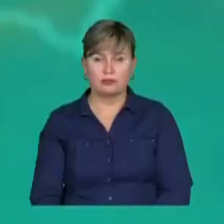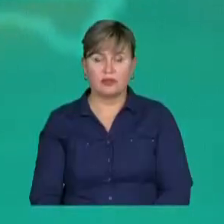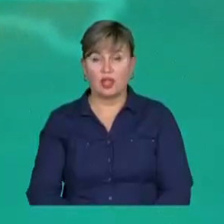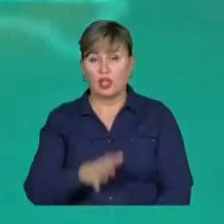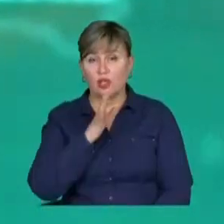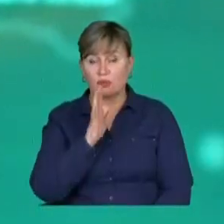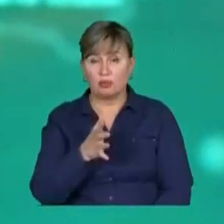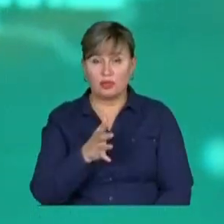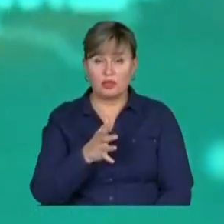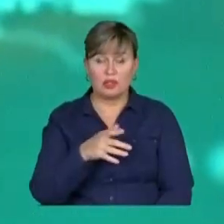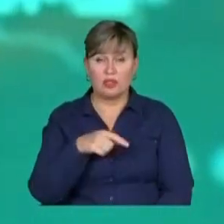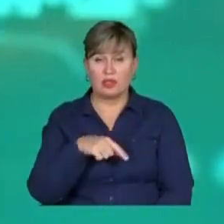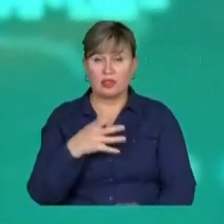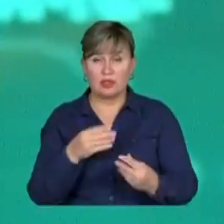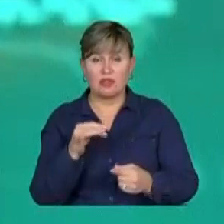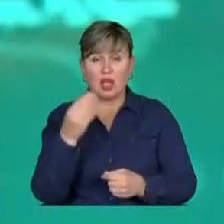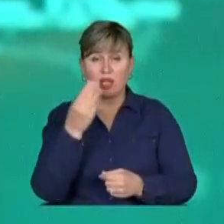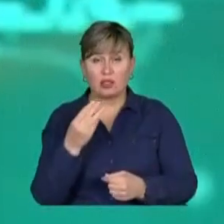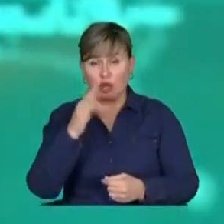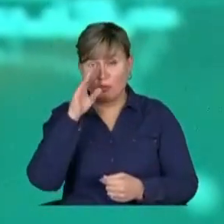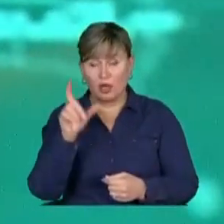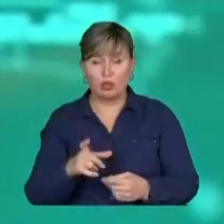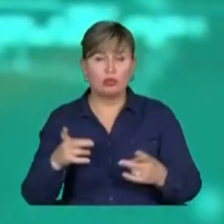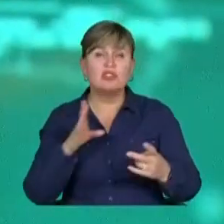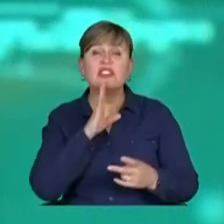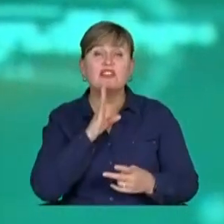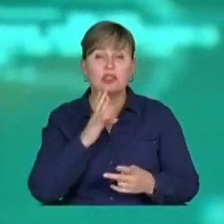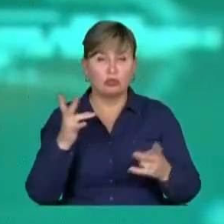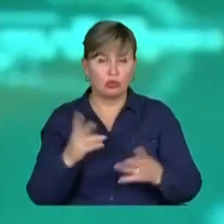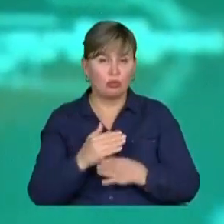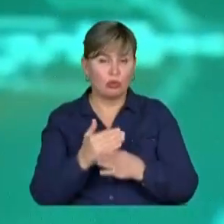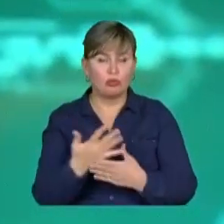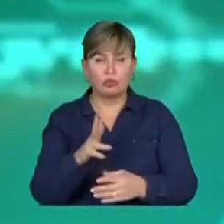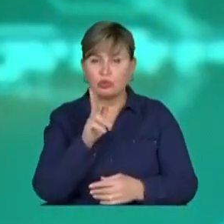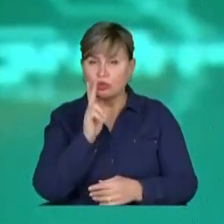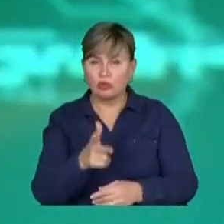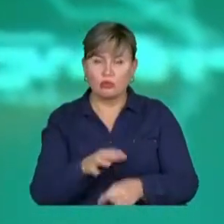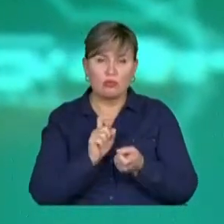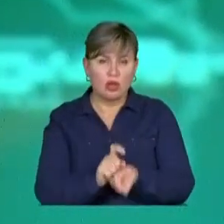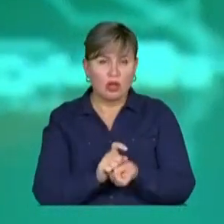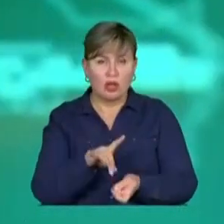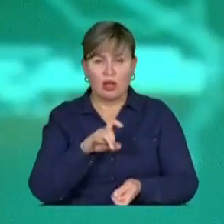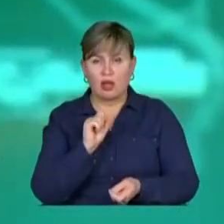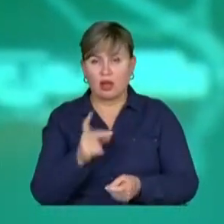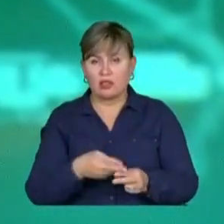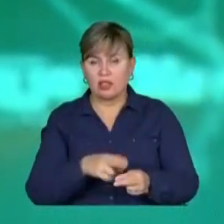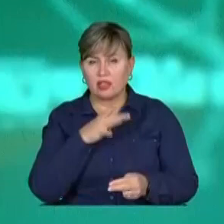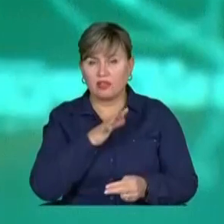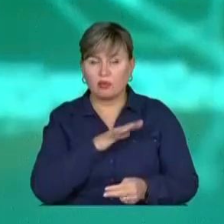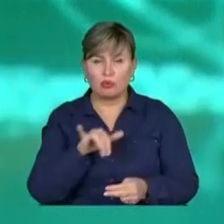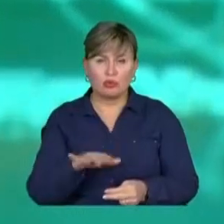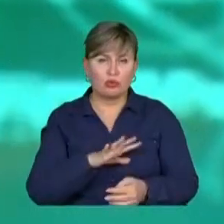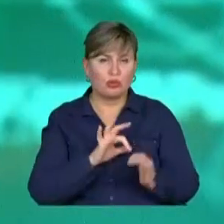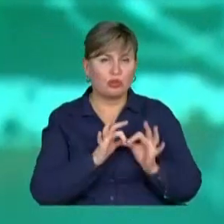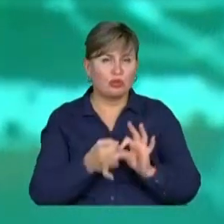Пятилетней Медине Хафиз из Актау нужна срочная помощь. Девочка вот уже третий год борется с раком. За это время она пережила